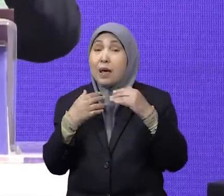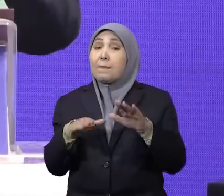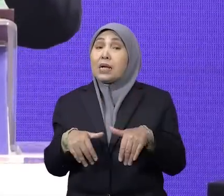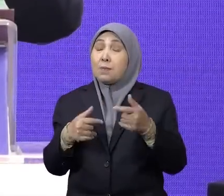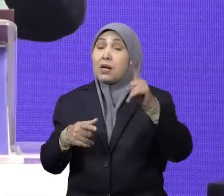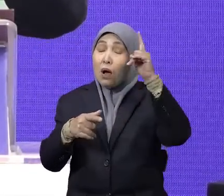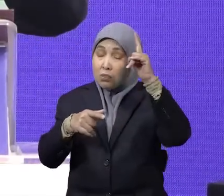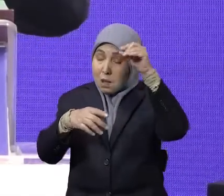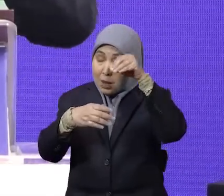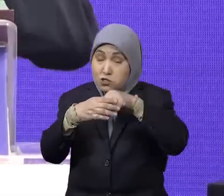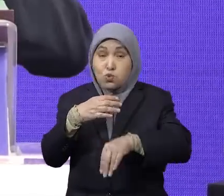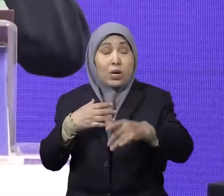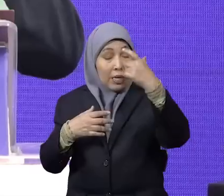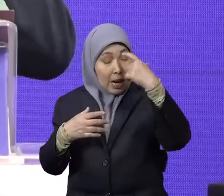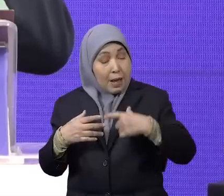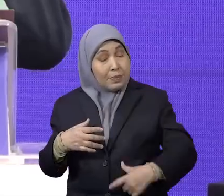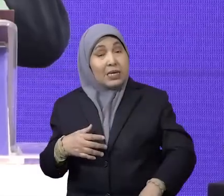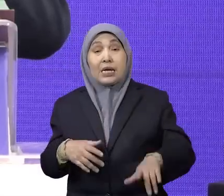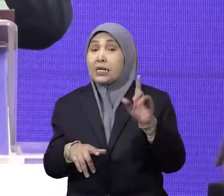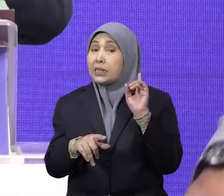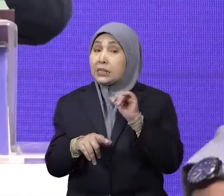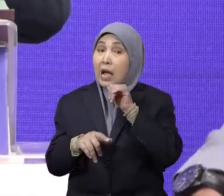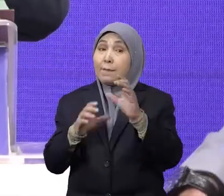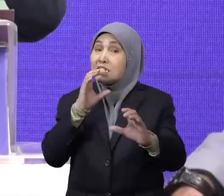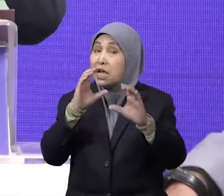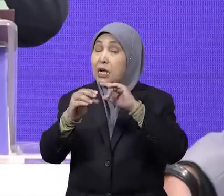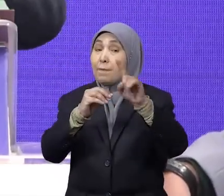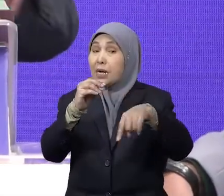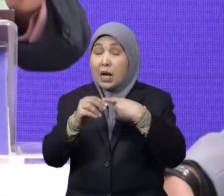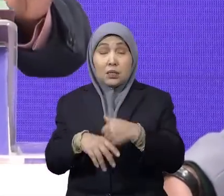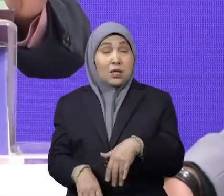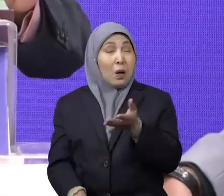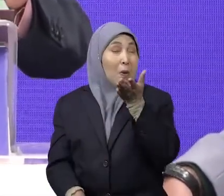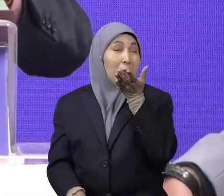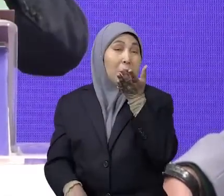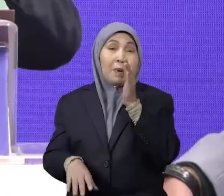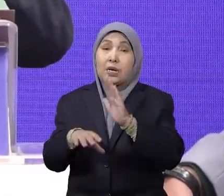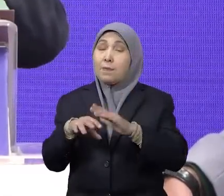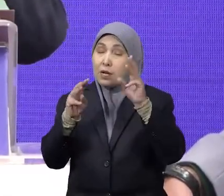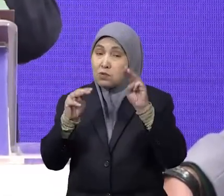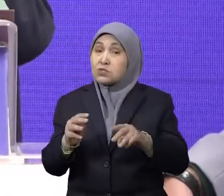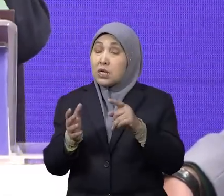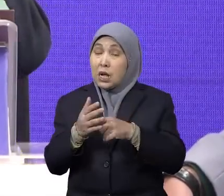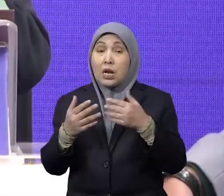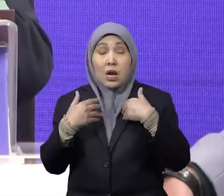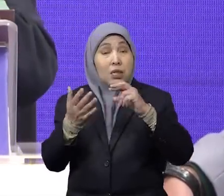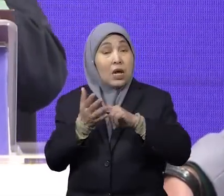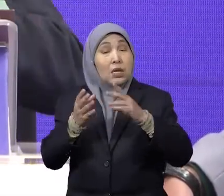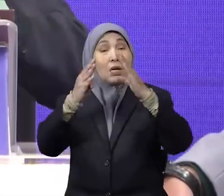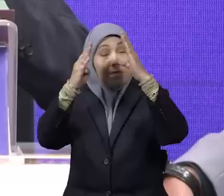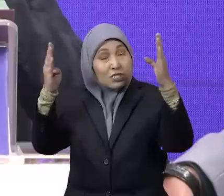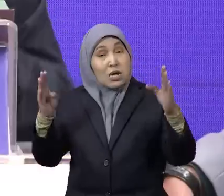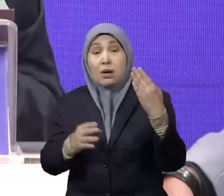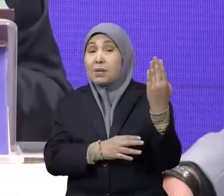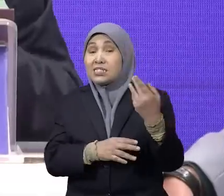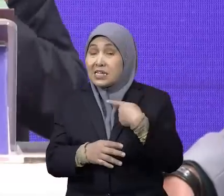bagaimana Allah Taala terapkan dalam diri dia adalah dia tidak bercakap perkara yang sia-sia dah dengan manusia. Dan ini adalah memang tanda kebesaran lah. Maknanya